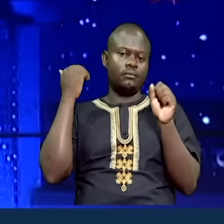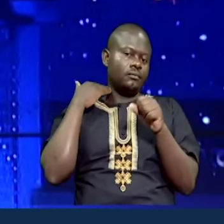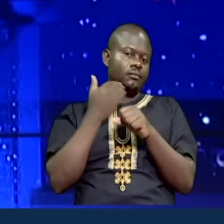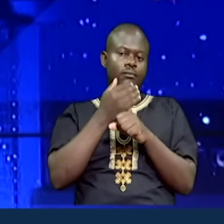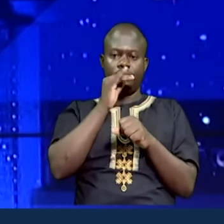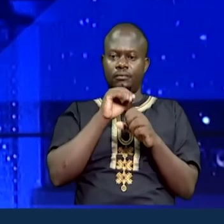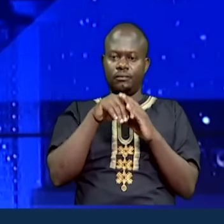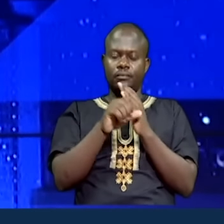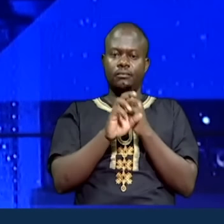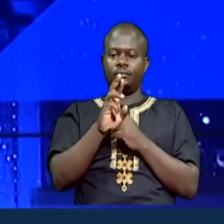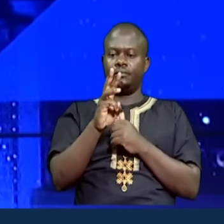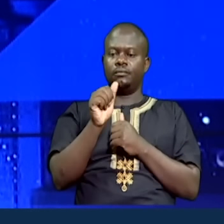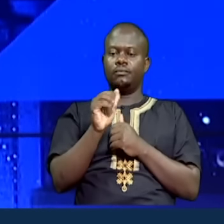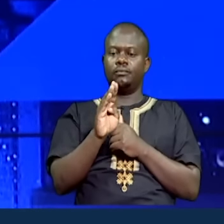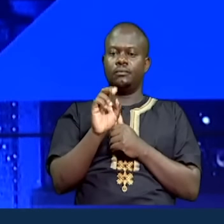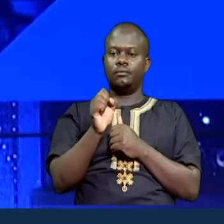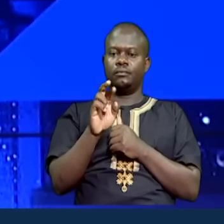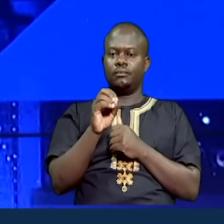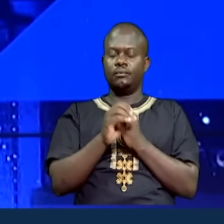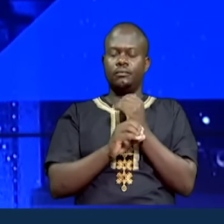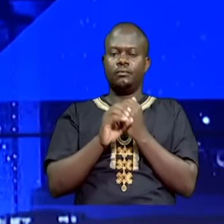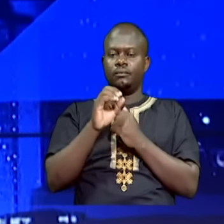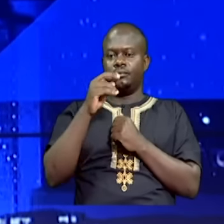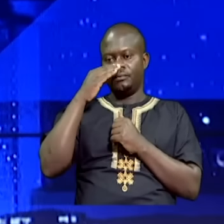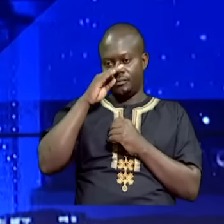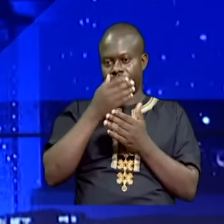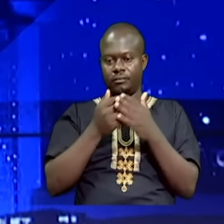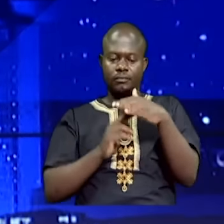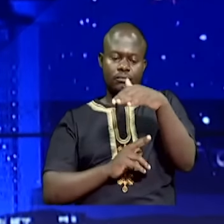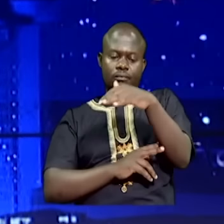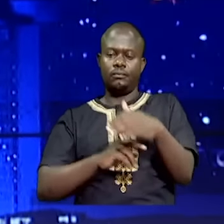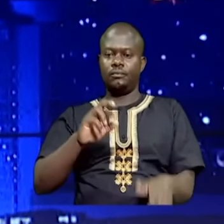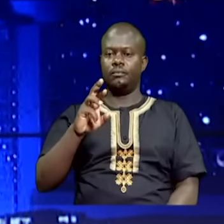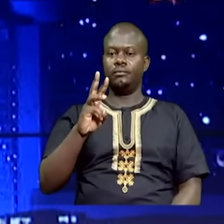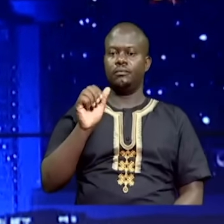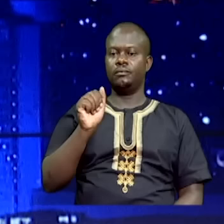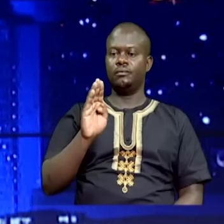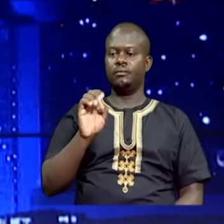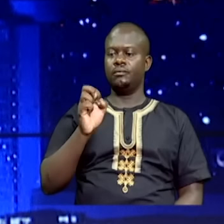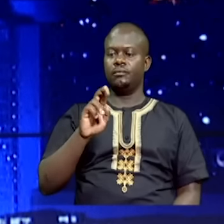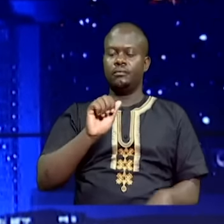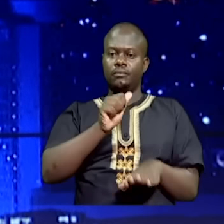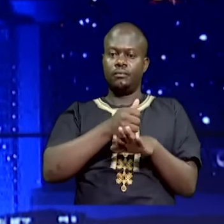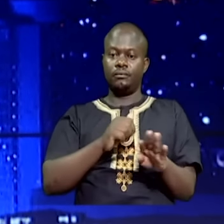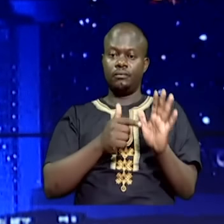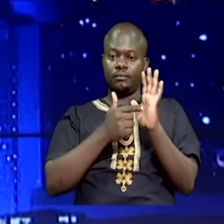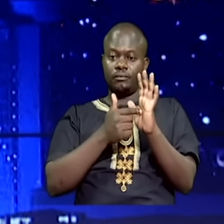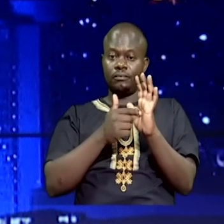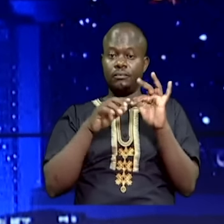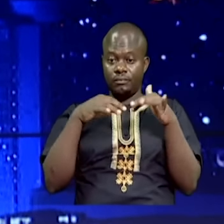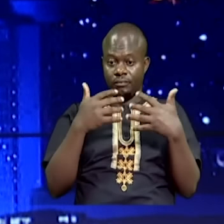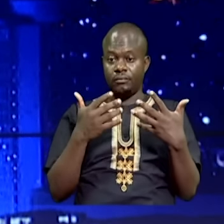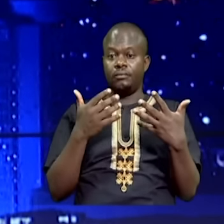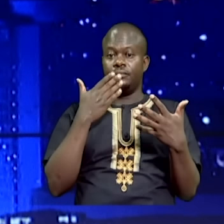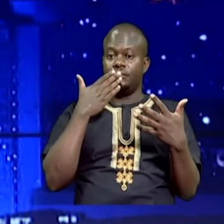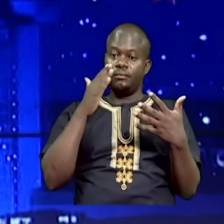mu murenge wa Rwabusoro ni mu karere ka Nyanza barasaba ko ku kiraro cya Rwabusoro hashyirwa ikimenyetso kigaragaza ubukana